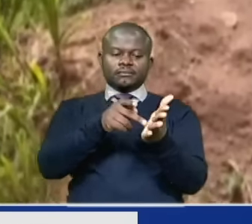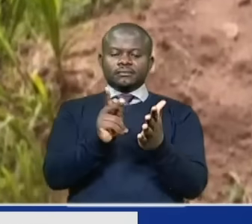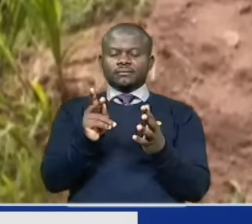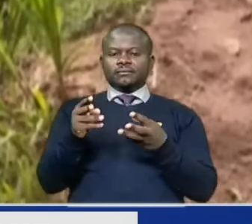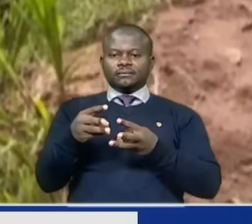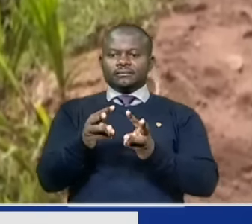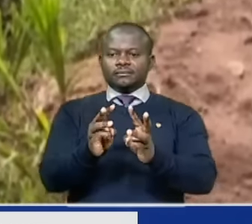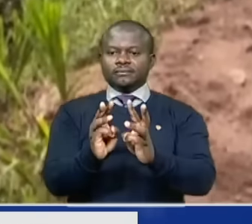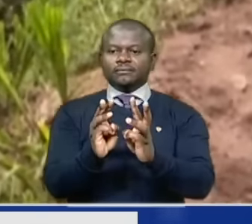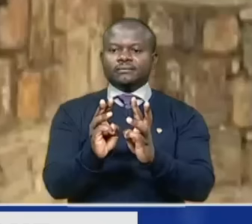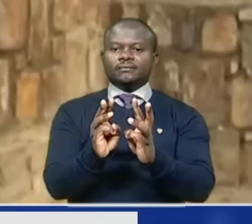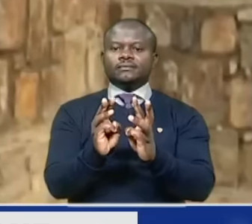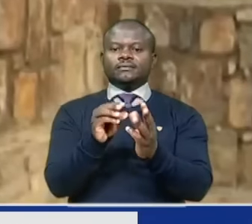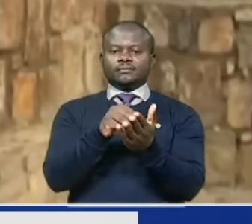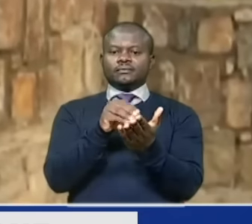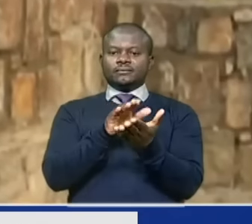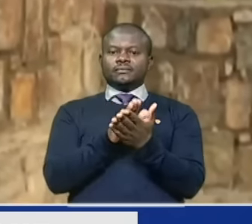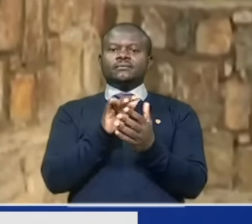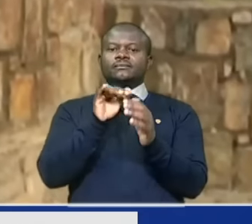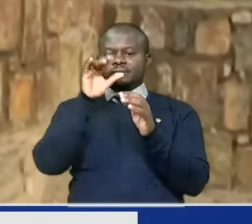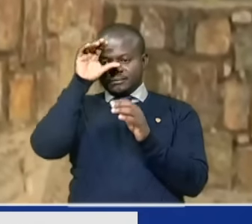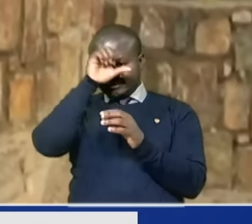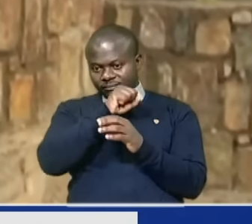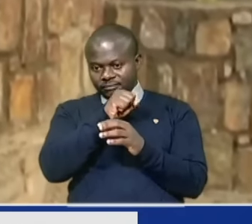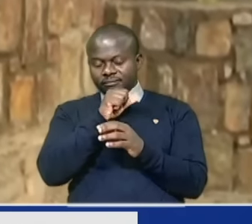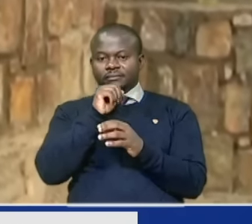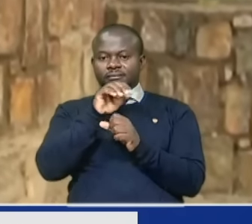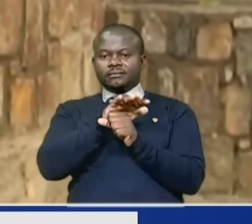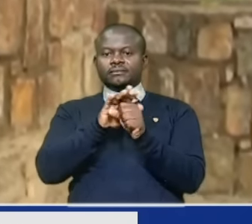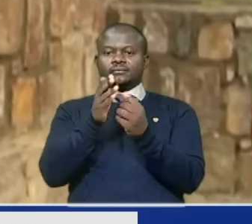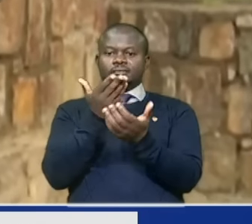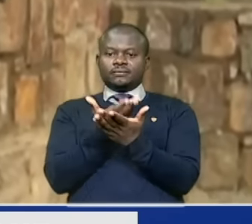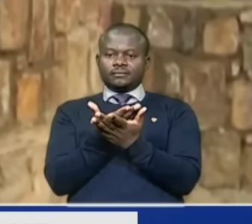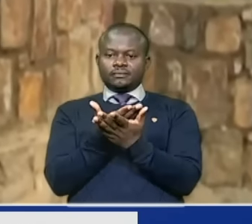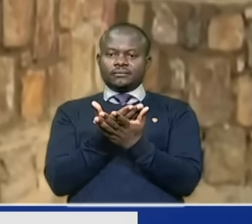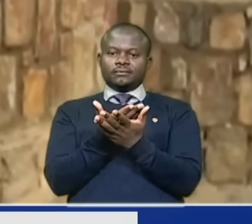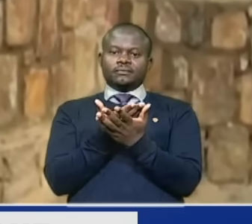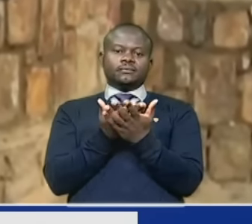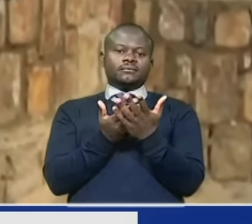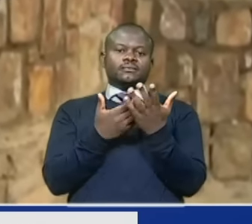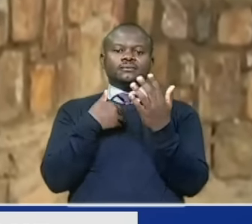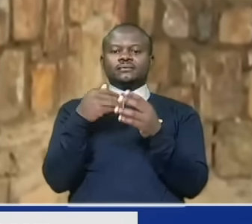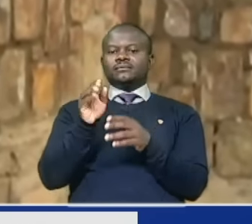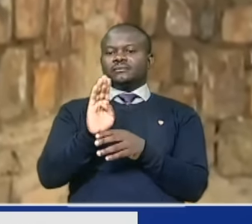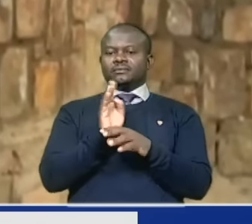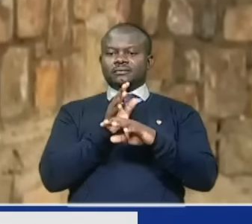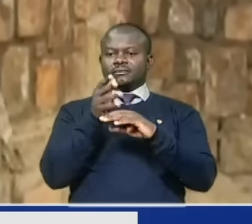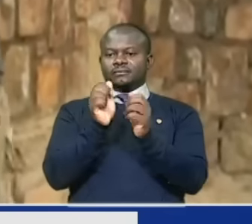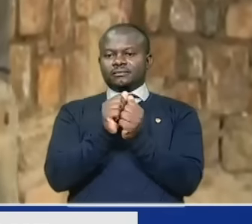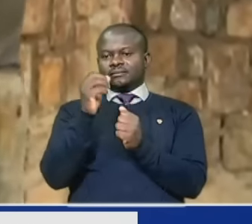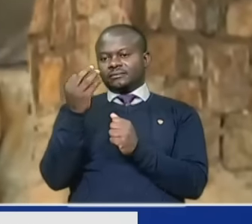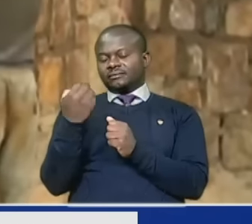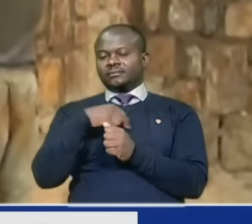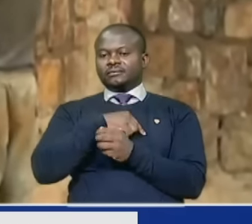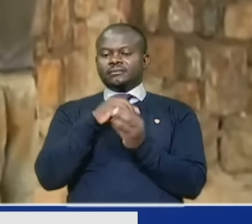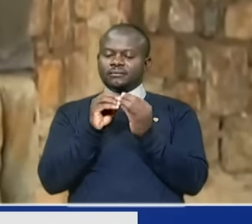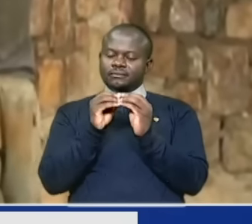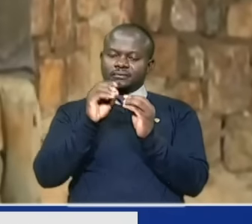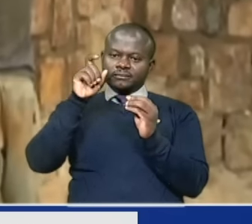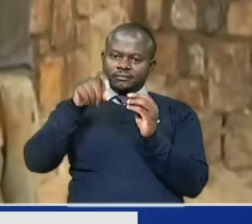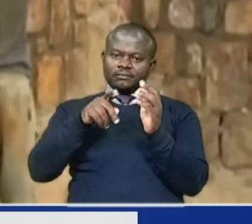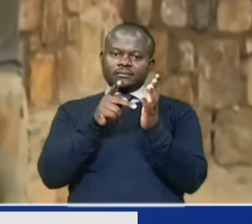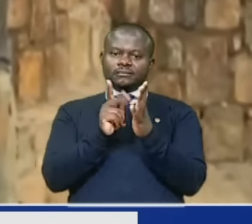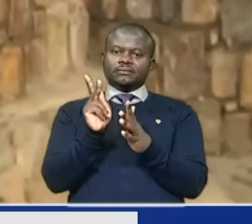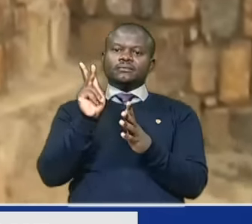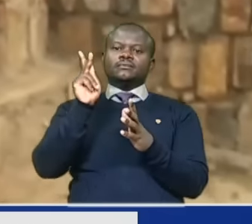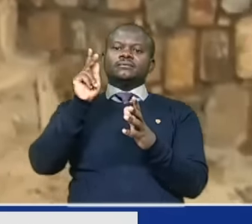buryo dosiye zisigaye kwishyura zitaruzuza ibisabwa zifite imyezi kuri 13 twumvikanye ko nazo zishyurwa